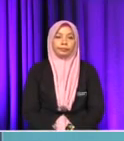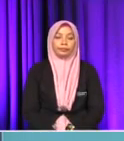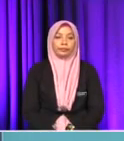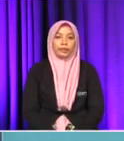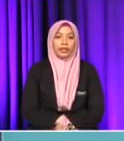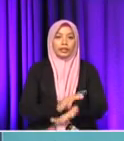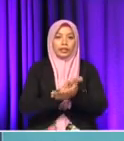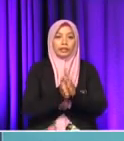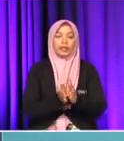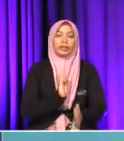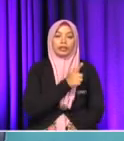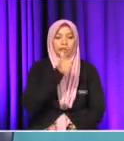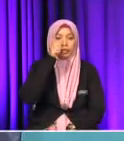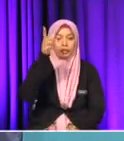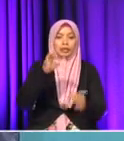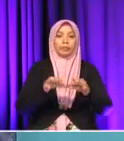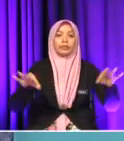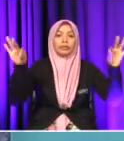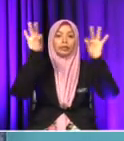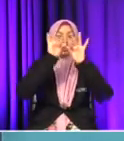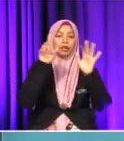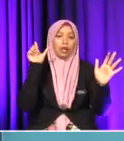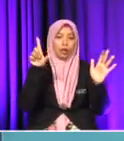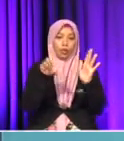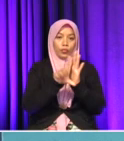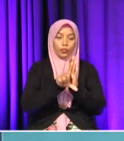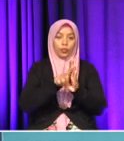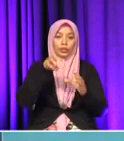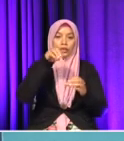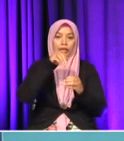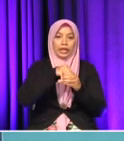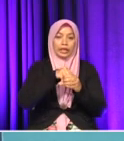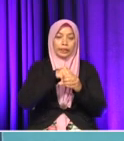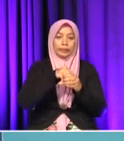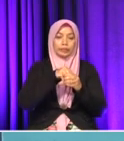jadi kita lihat apakah kepentingan logo dalam sebuah identity